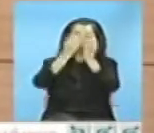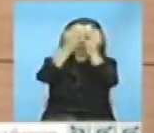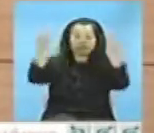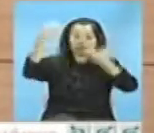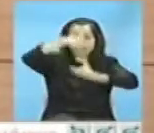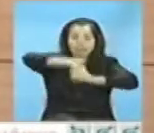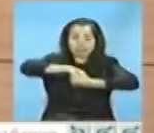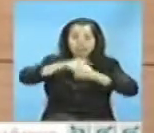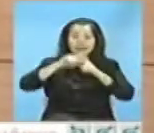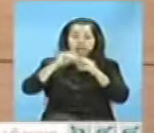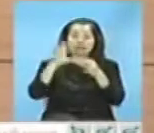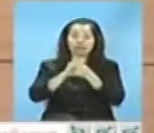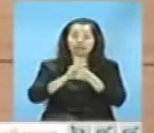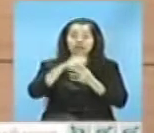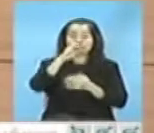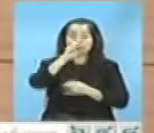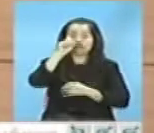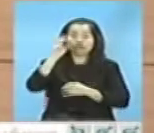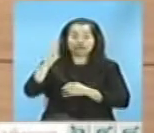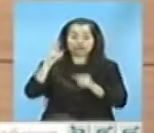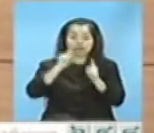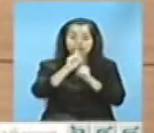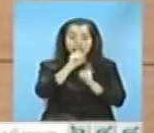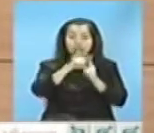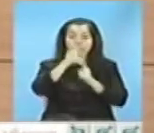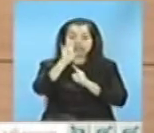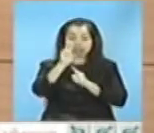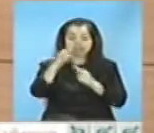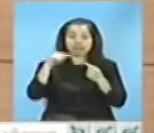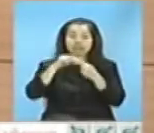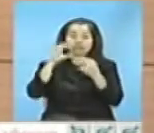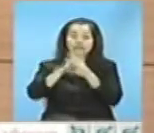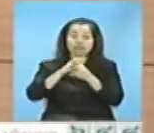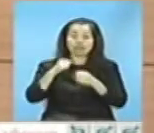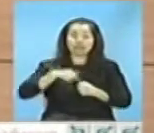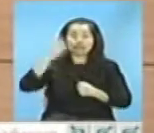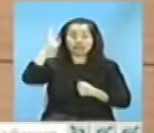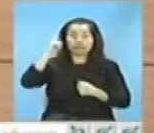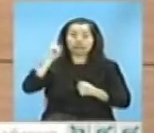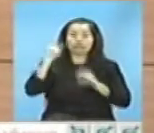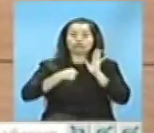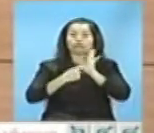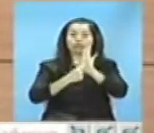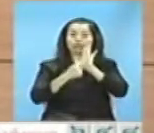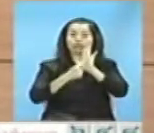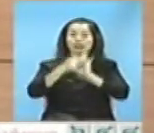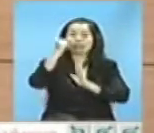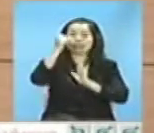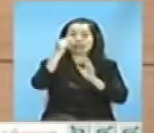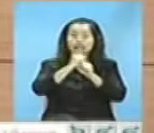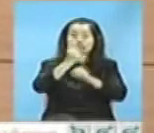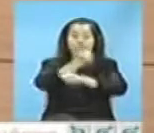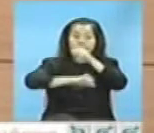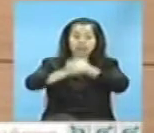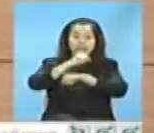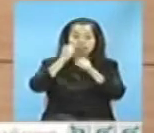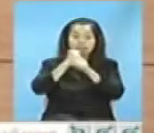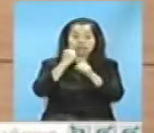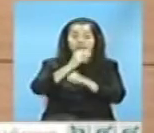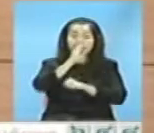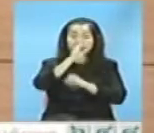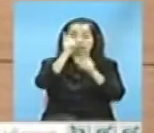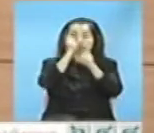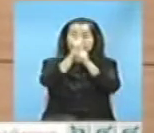วุฒิสภาในข้อ7ก็ต้องบอกว่าเราจะเป็นแบบอย่างที่ดีในการปฏิบัติและรักษาไว้ซึ่งรัฐธร